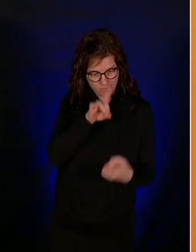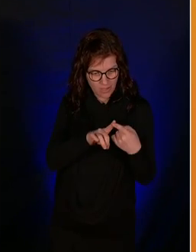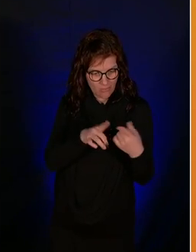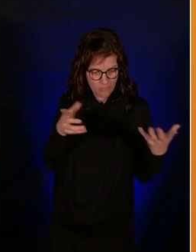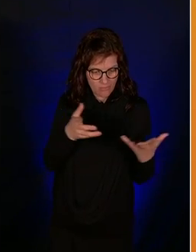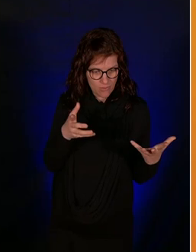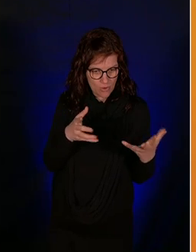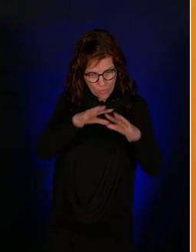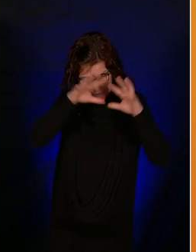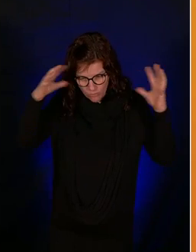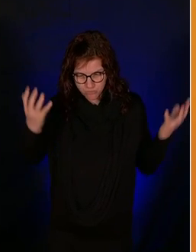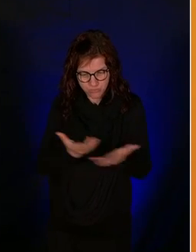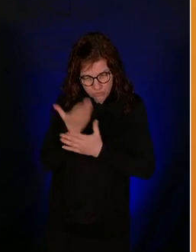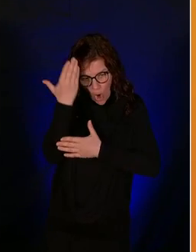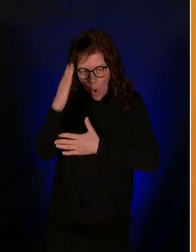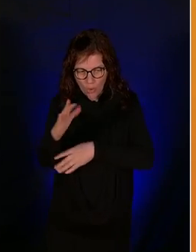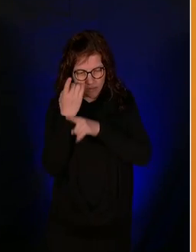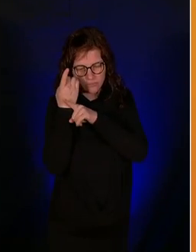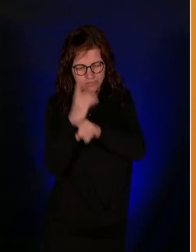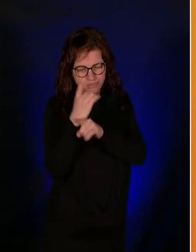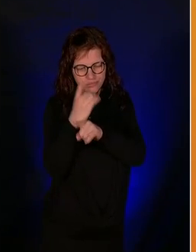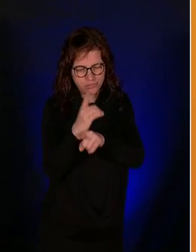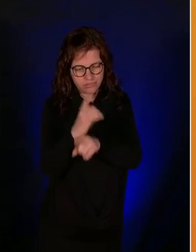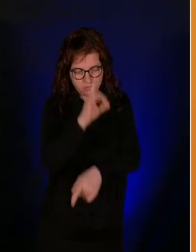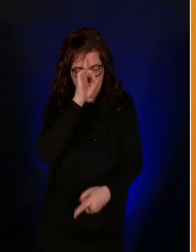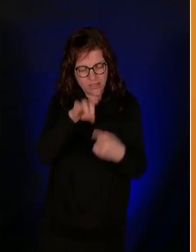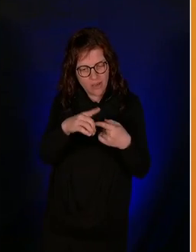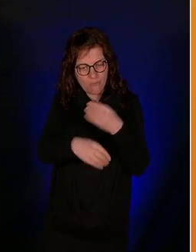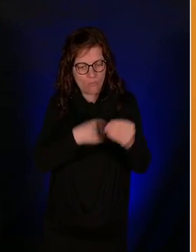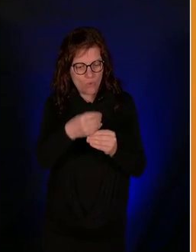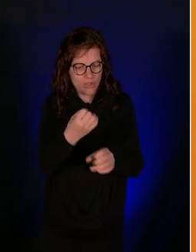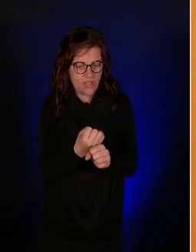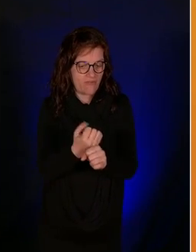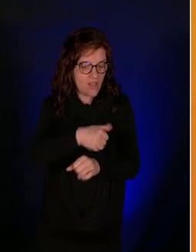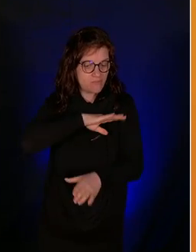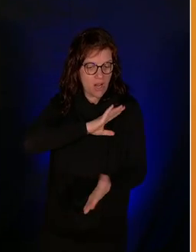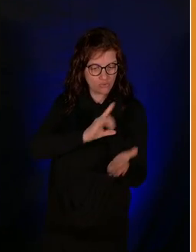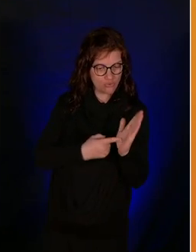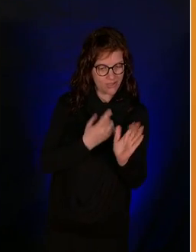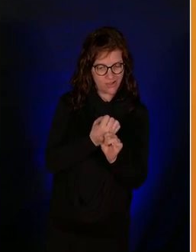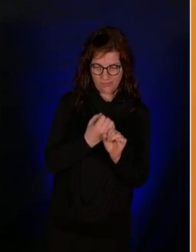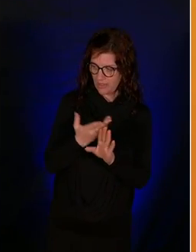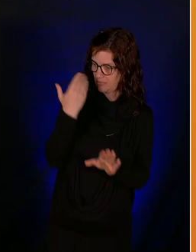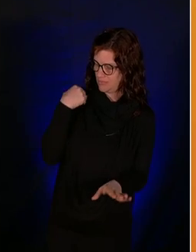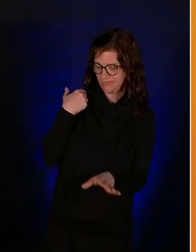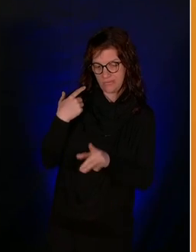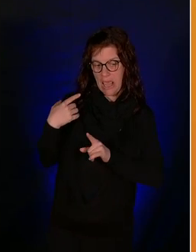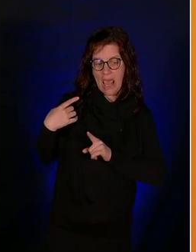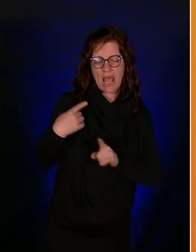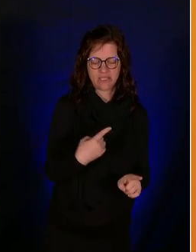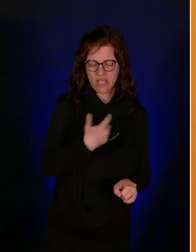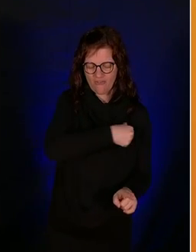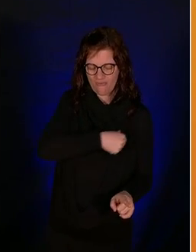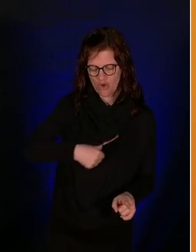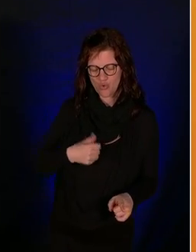l'ensemble de nos autres revendications sur le monde du travail, parce que le droit du travail a fait l'objet d'attaques virulentes et